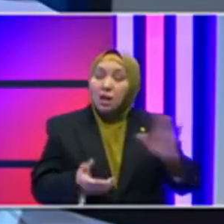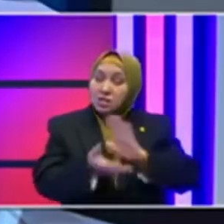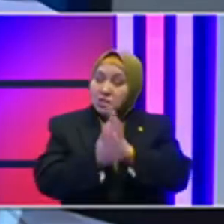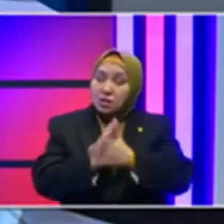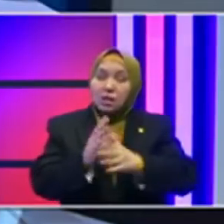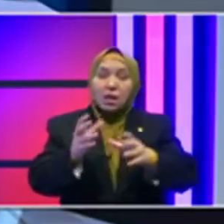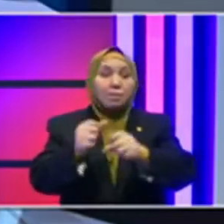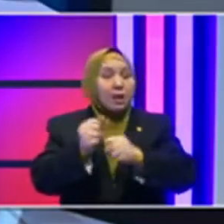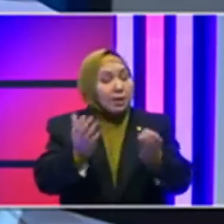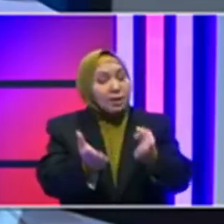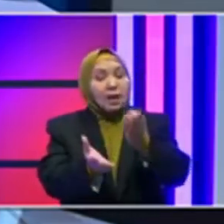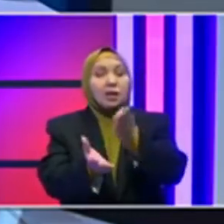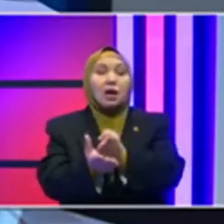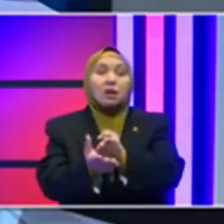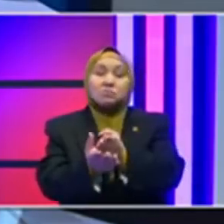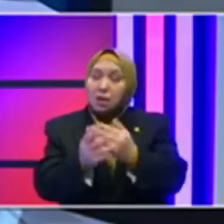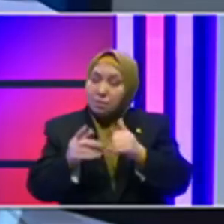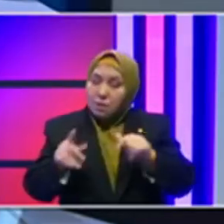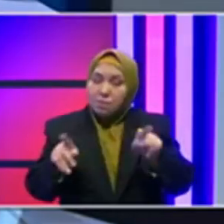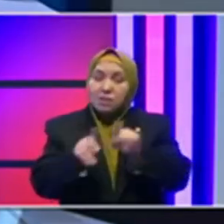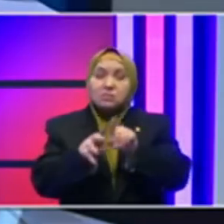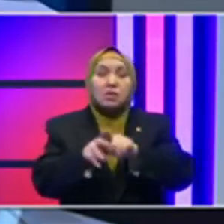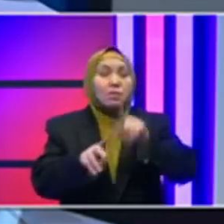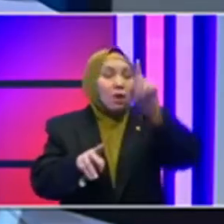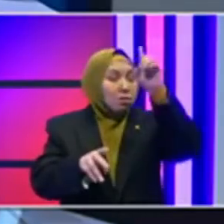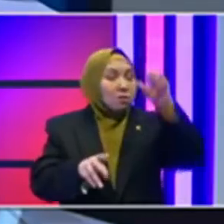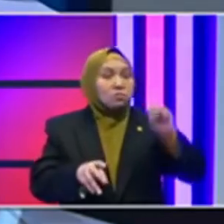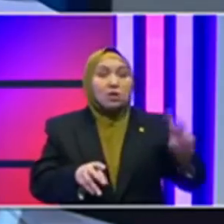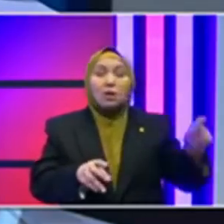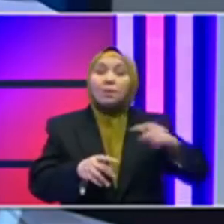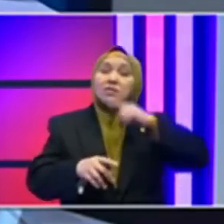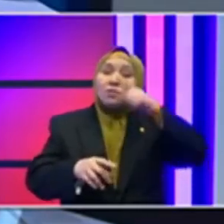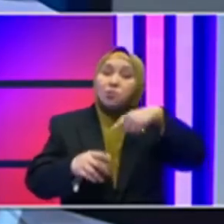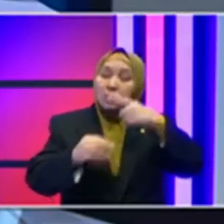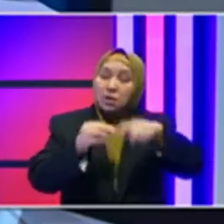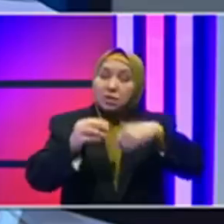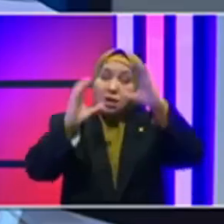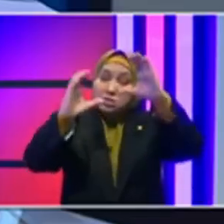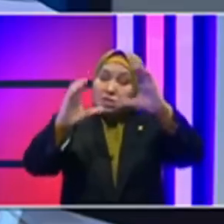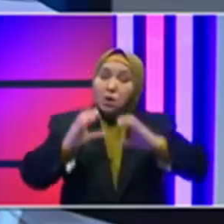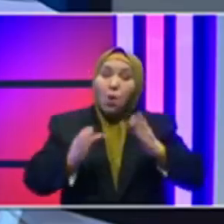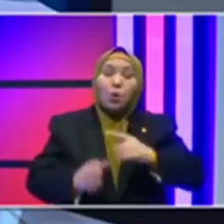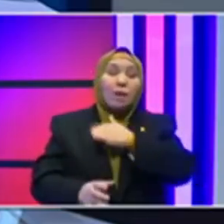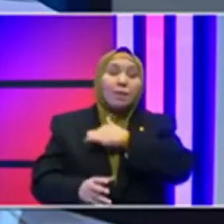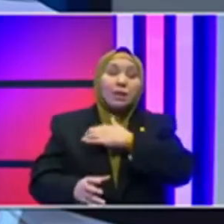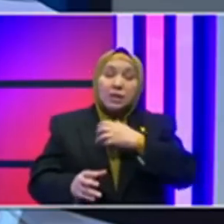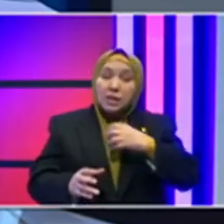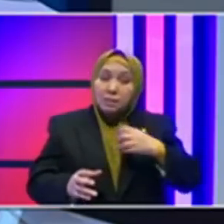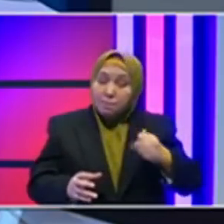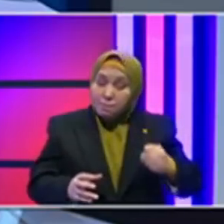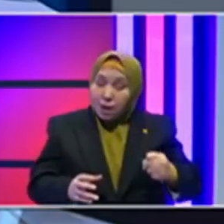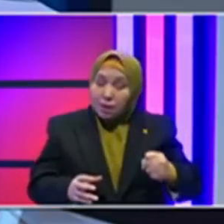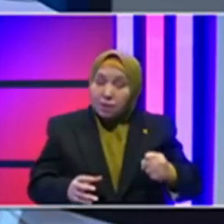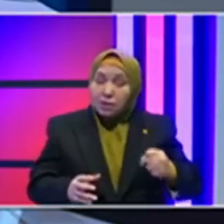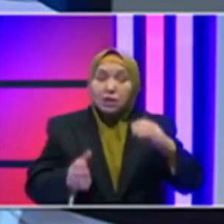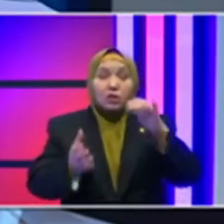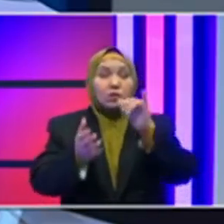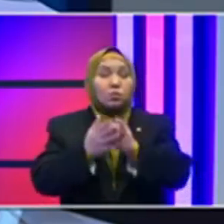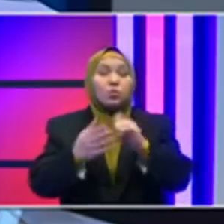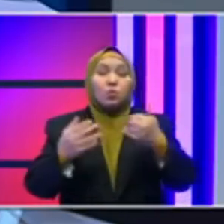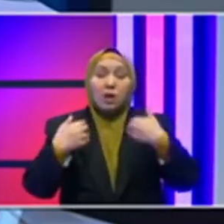dia akan dapat Hidayah sebagaimana Allah Subhanahu Wa Ta'ala menyebut tentang ciri-ciri orang yang beriman wa idatul